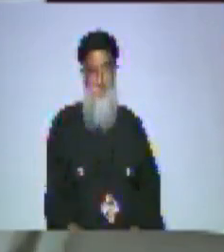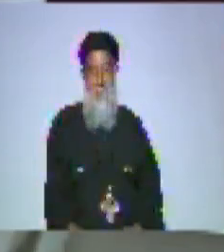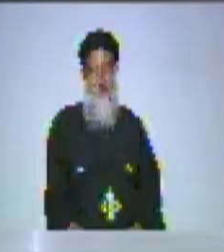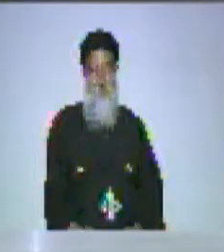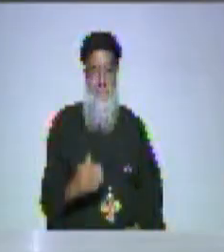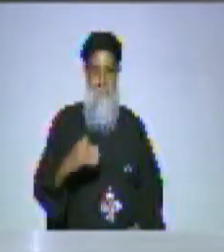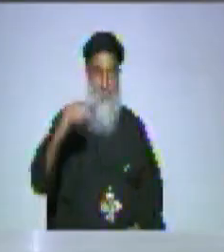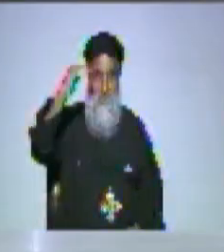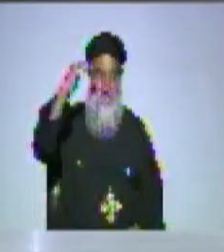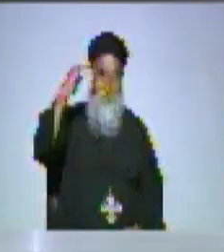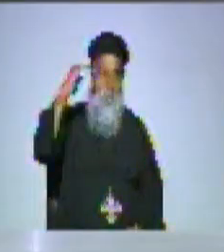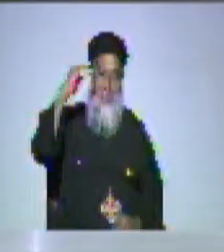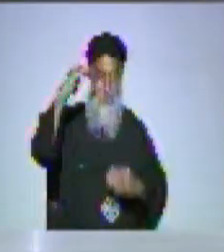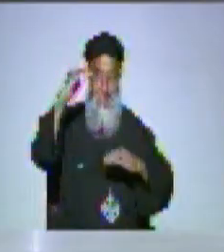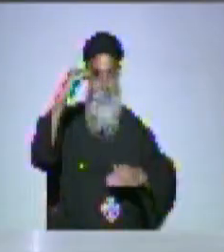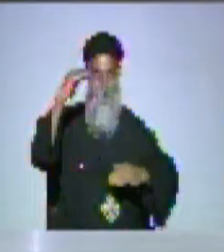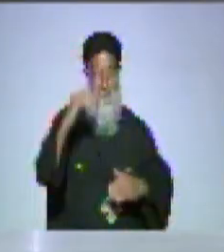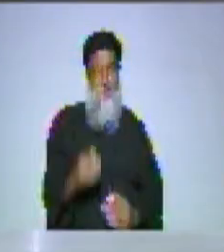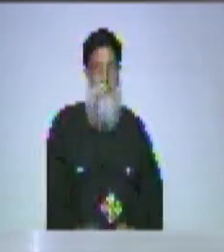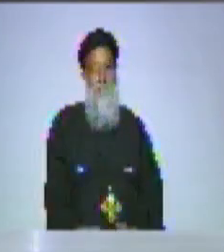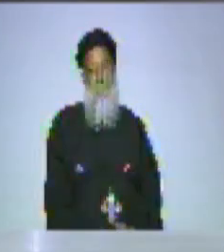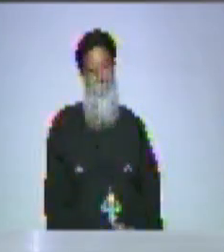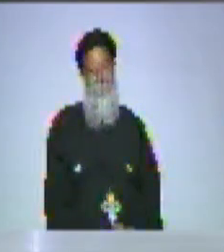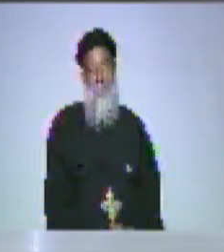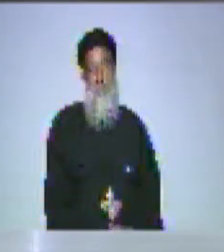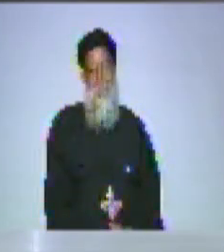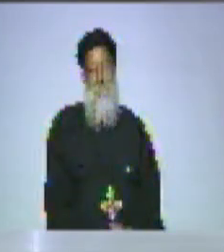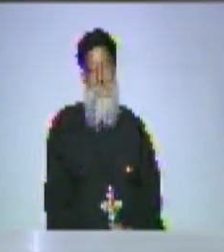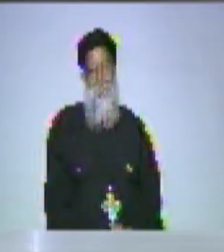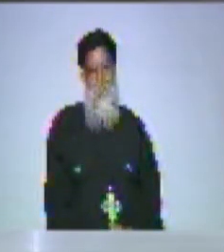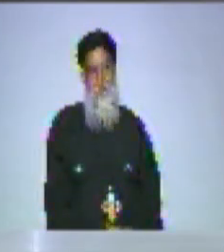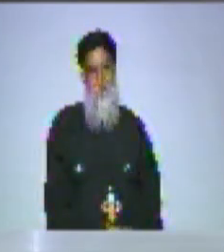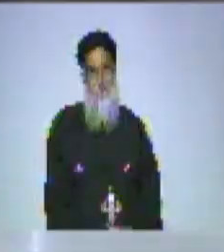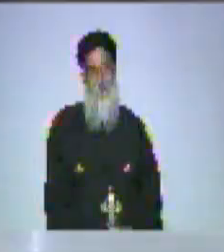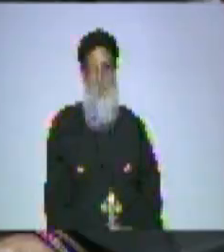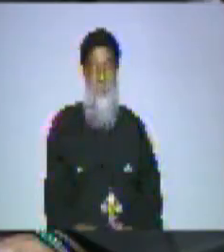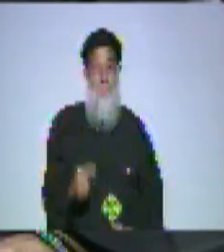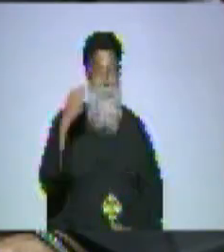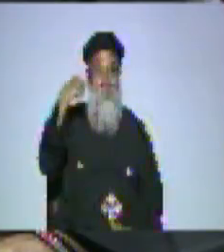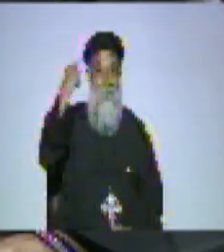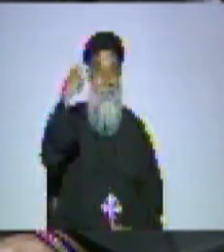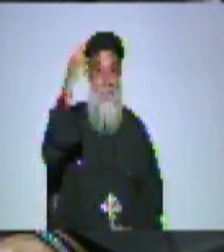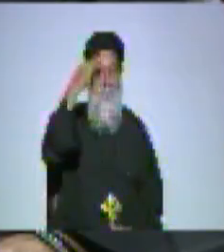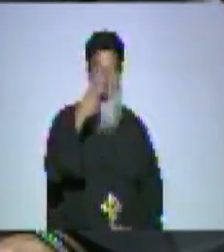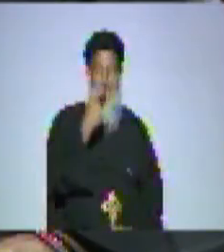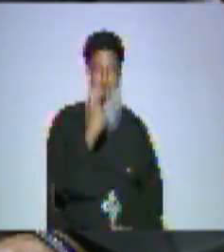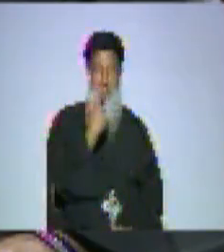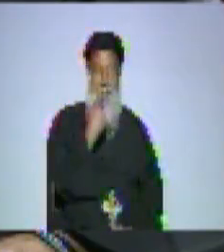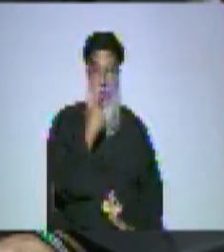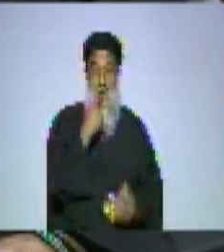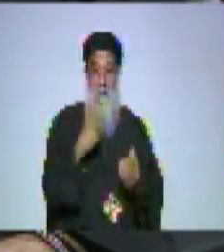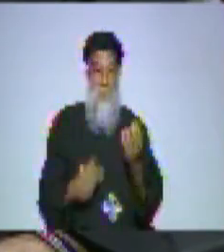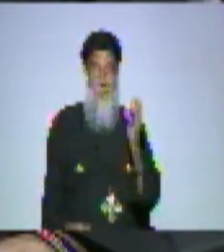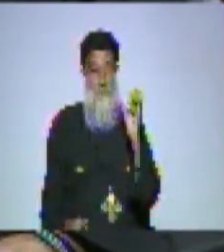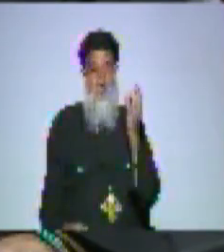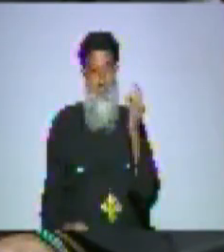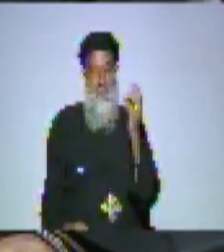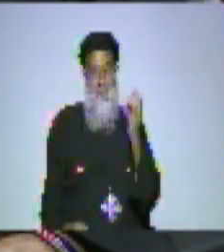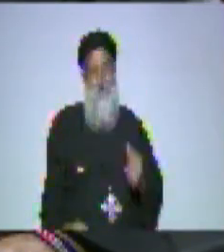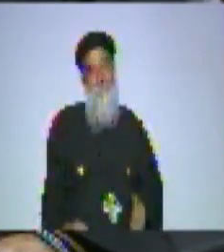الصغير له رؤيه جميله يعني برضو السن كان صغير في الوقت